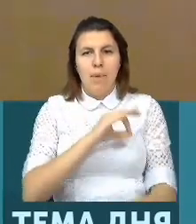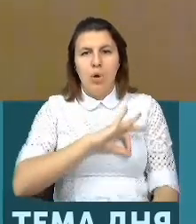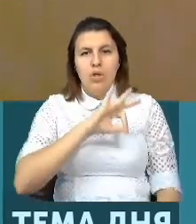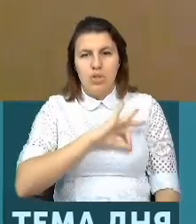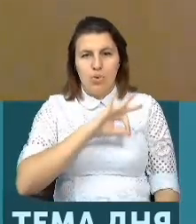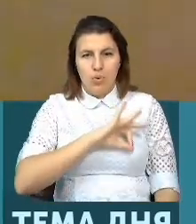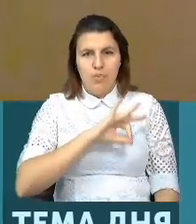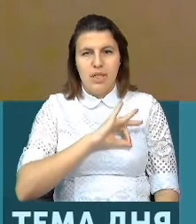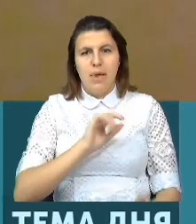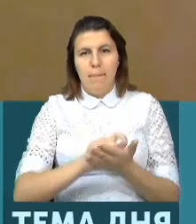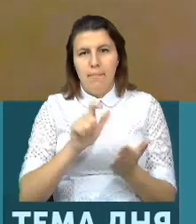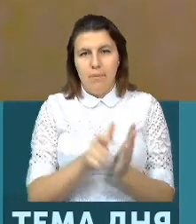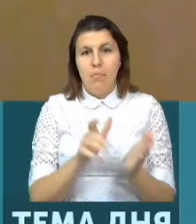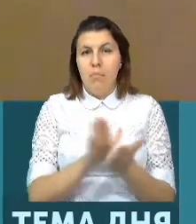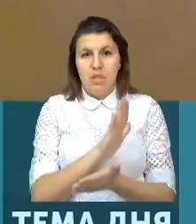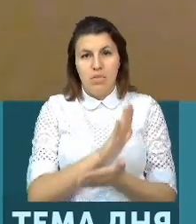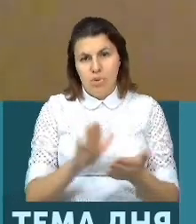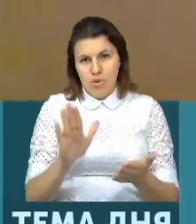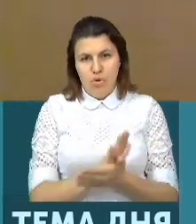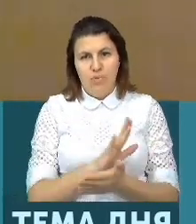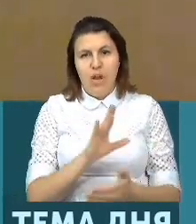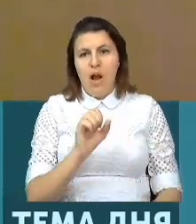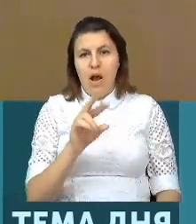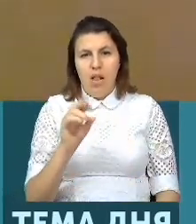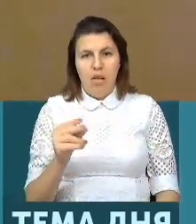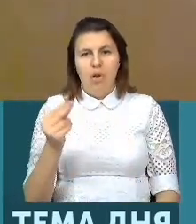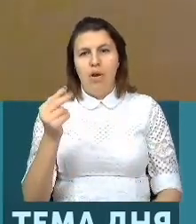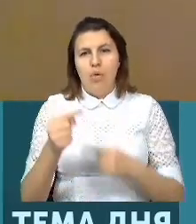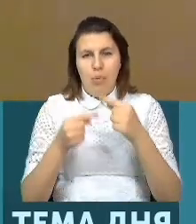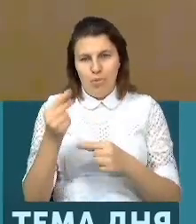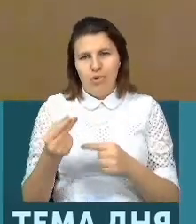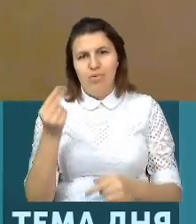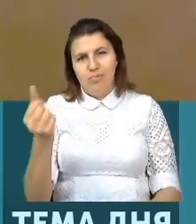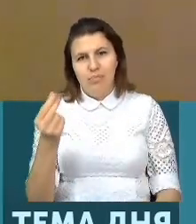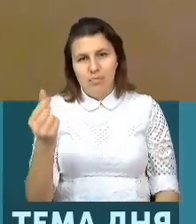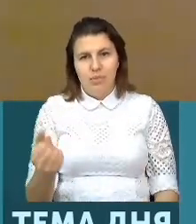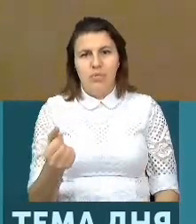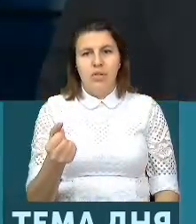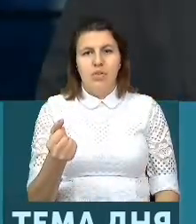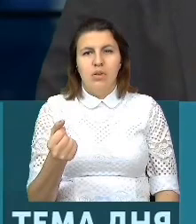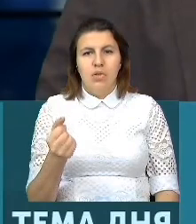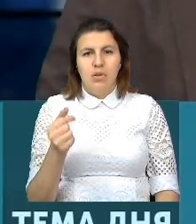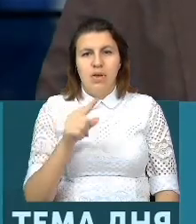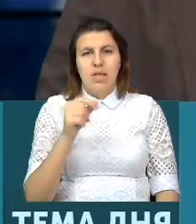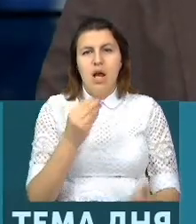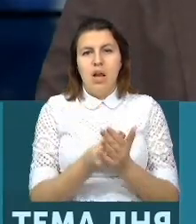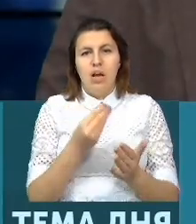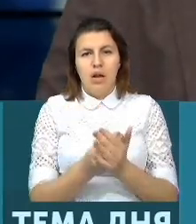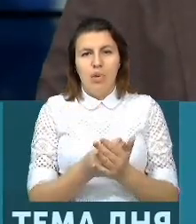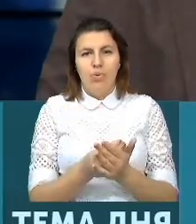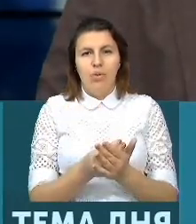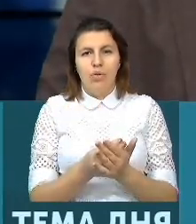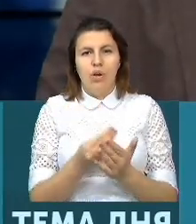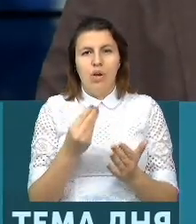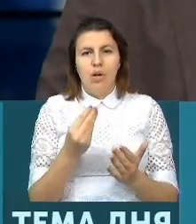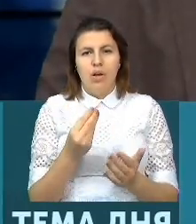на безкоштовній основі, але комунальні послуги, утримуємо його за рахунок коштів